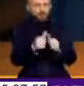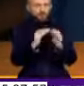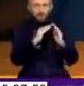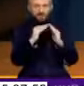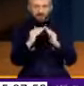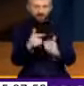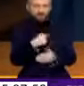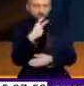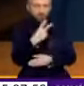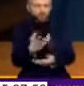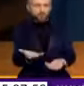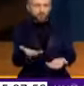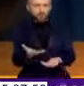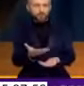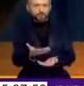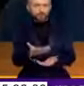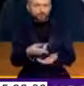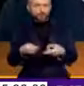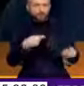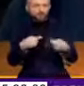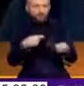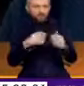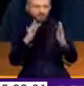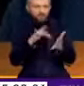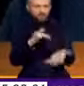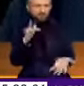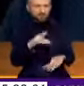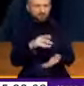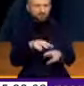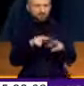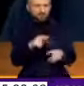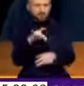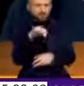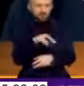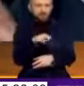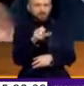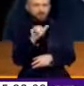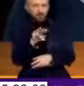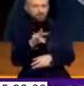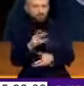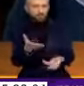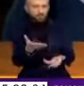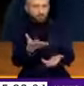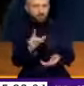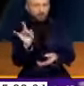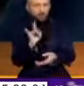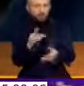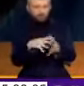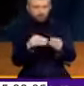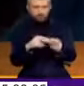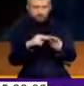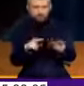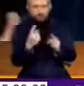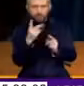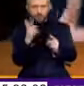гаражів ми бачимо торгівельний комплекс. Дрімтаун, умовно кажучи. І це я не перебільшую. Розмір з кілометр